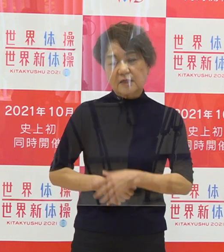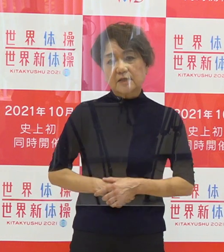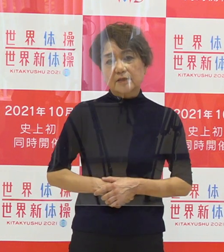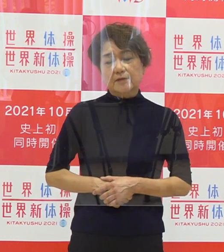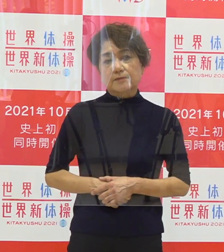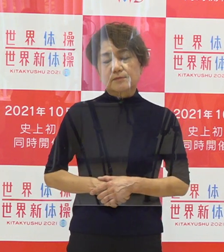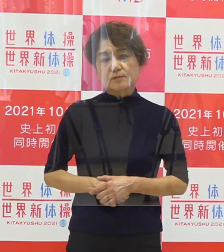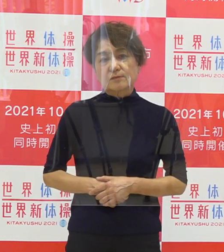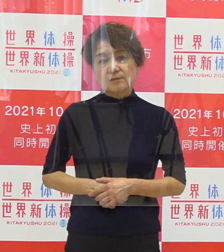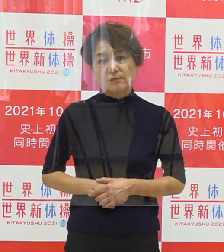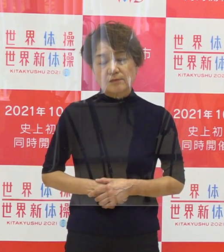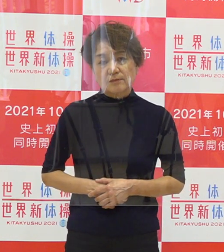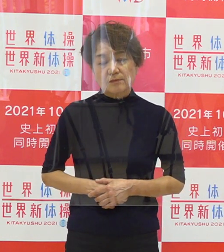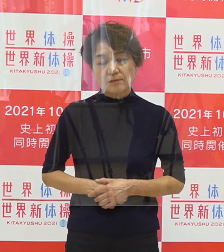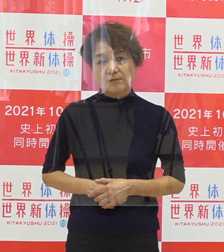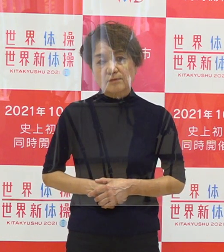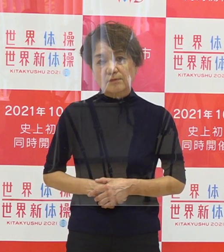ますが、